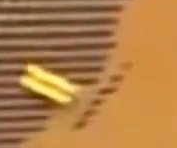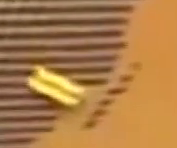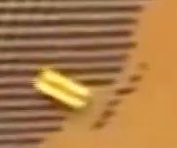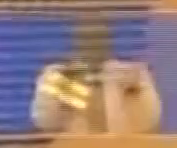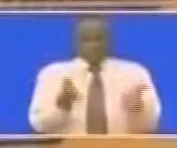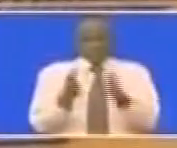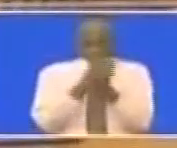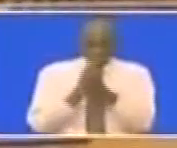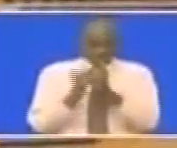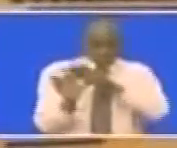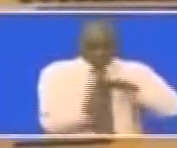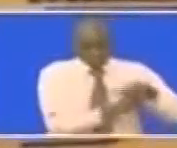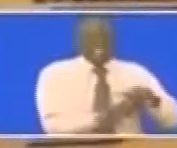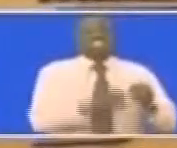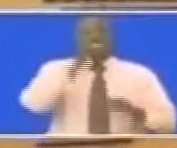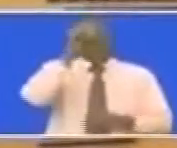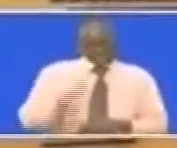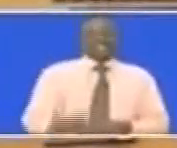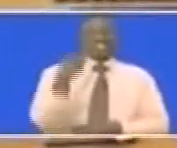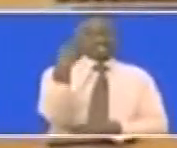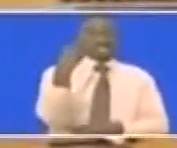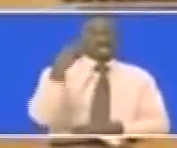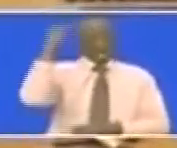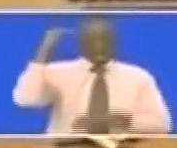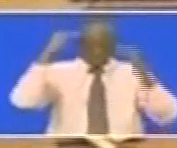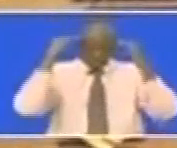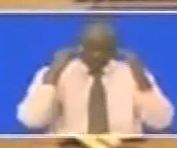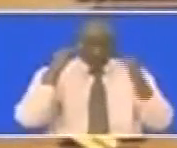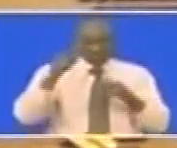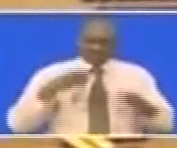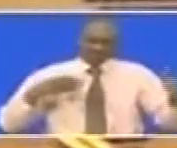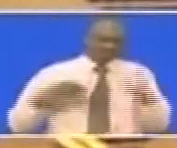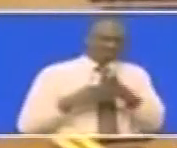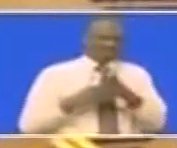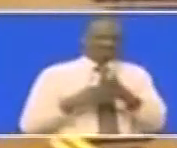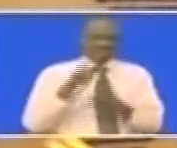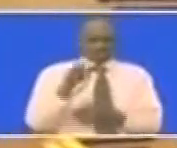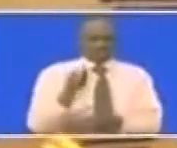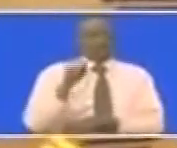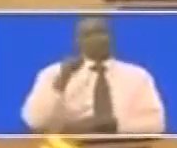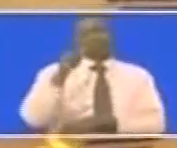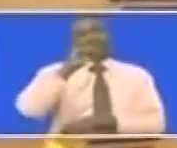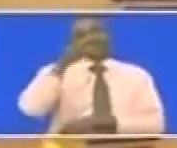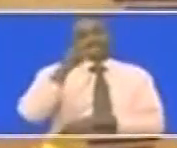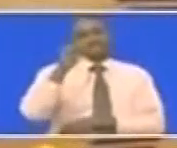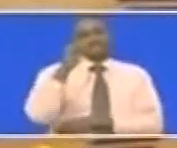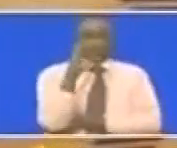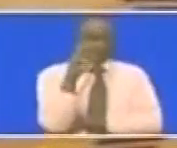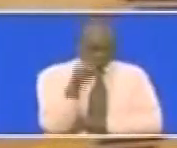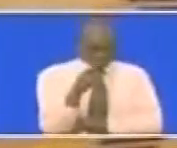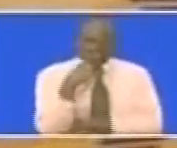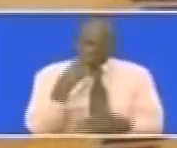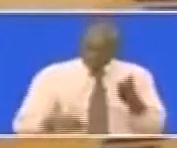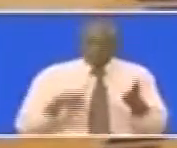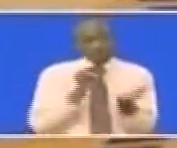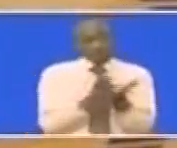Tukiachana na taarifa hiyo, ni kwamba majaji watatu wa mahakama ya juu wamepinga kauli iliyotolewa na tume ya huduma kwa mahakama ya